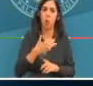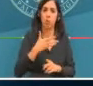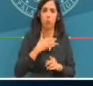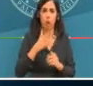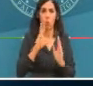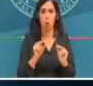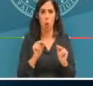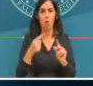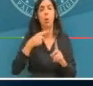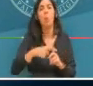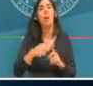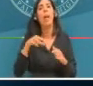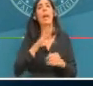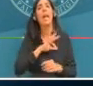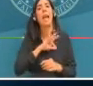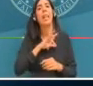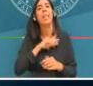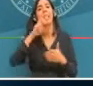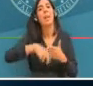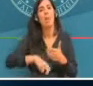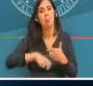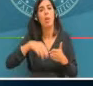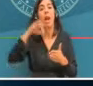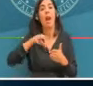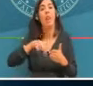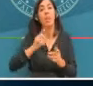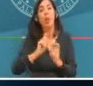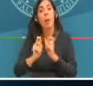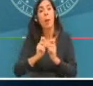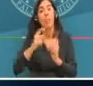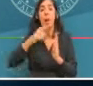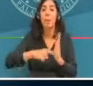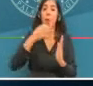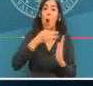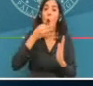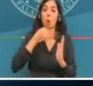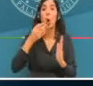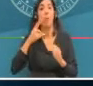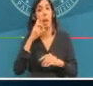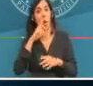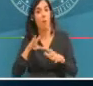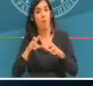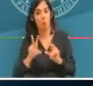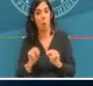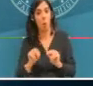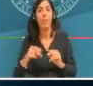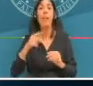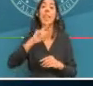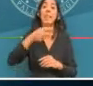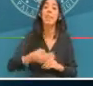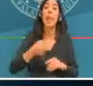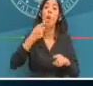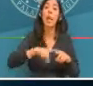seconda rata imu dove utente il 16 dicembre verrà confermata la cassa integrazione